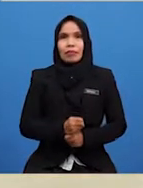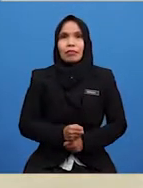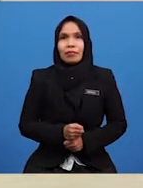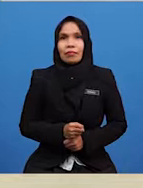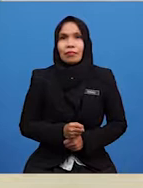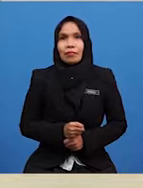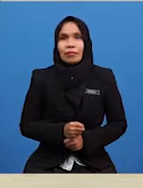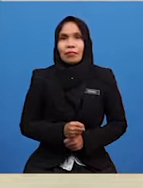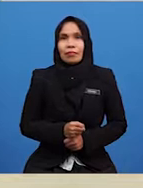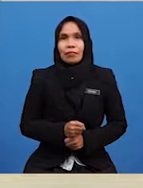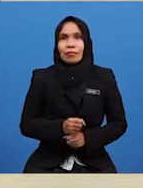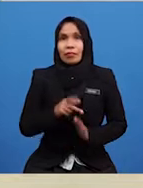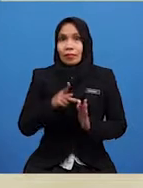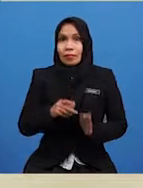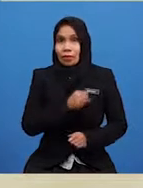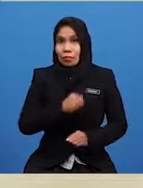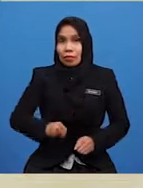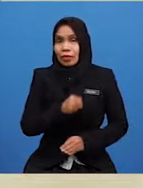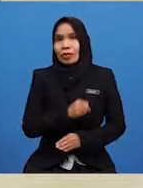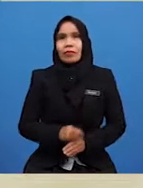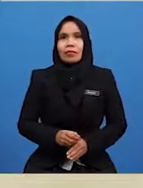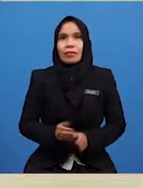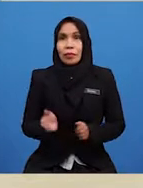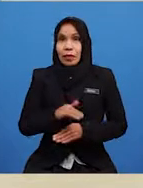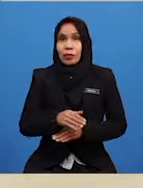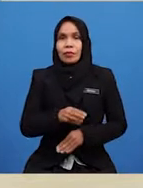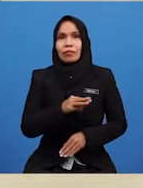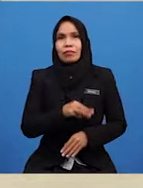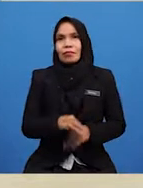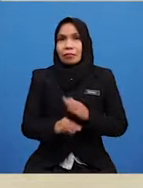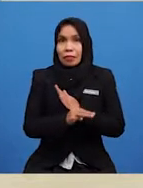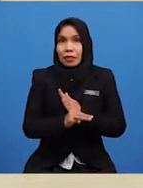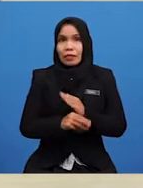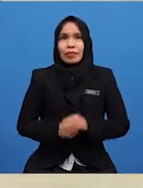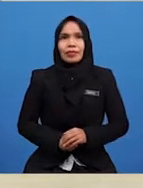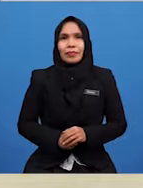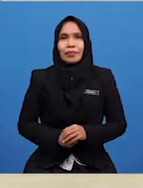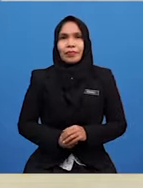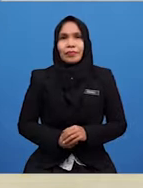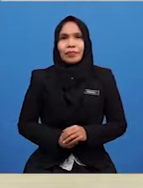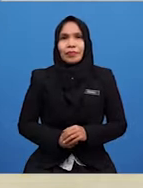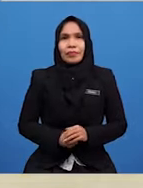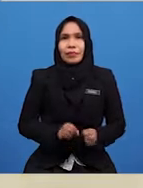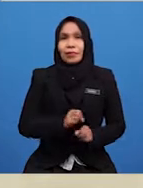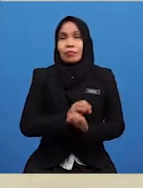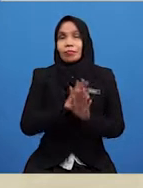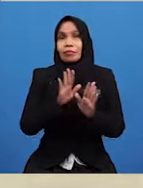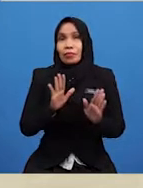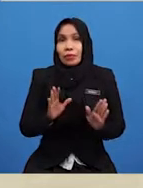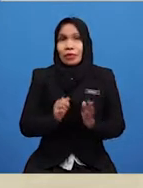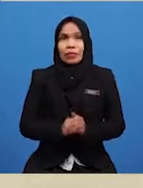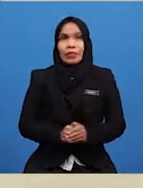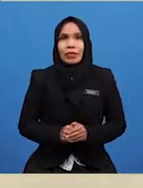menerangkan cara penyebaran agama Islam Kesultanan Melayu Melaka. Menjelaskan kesan penyebaran agama